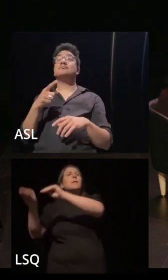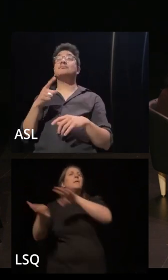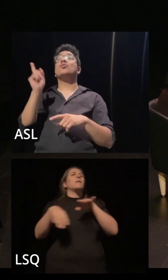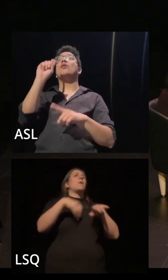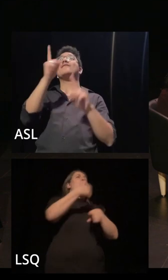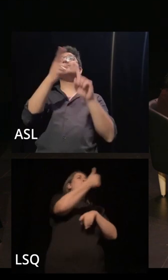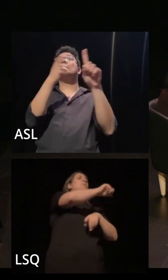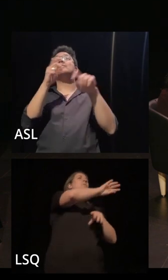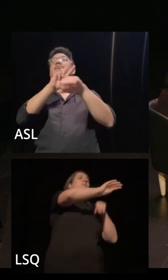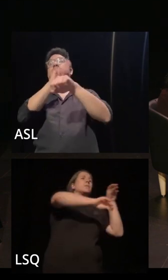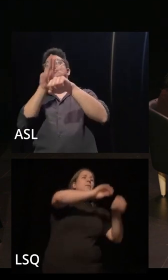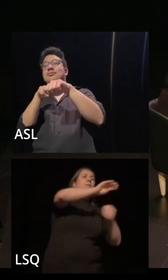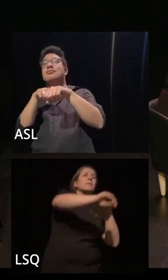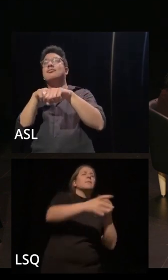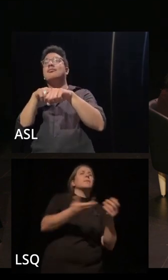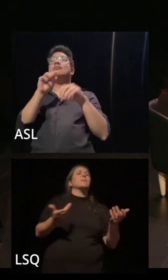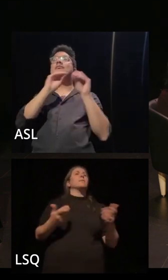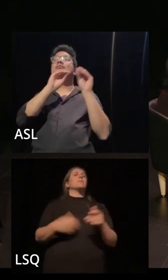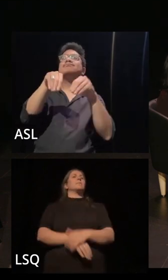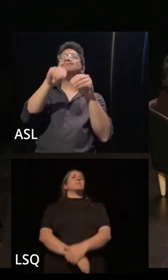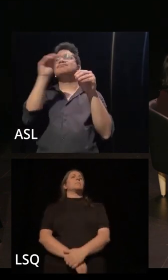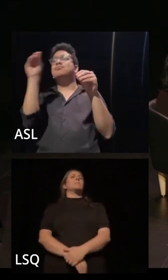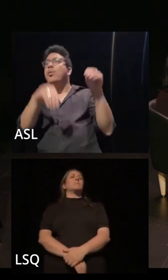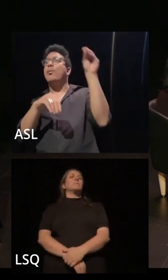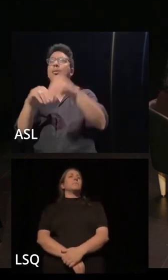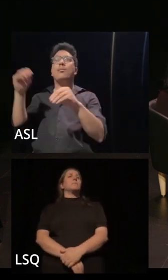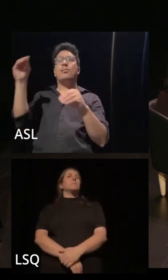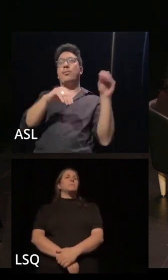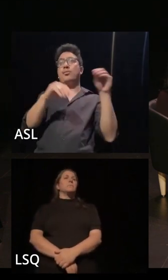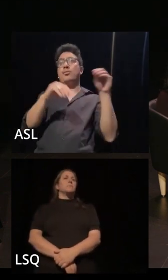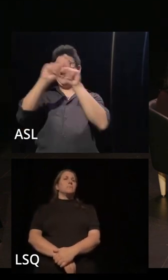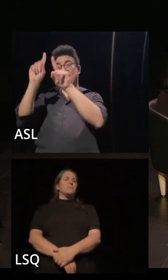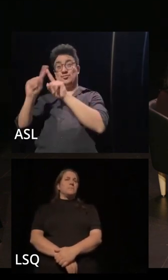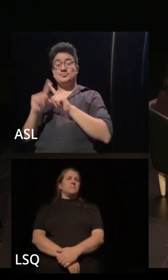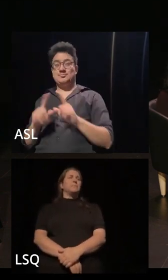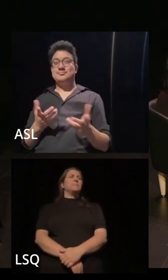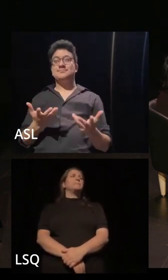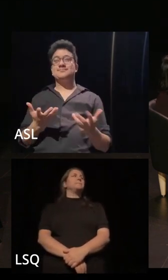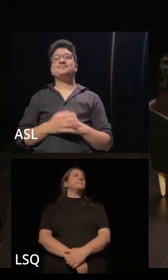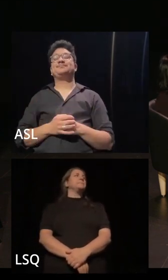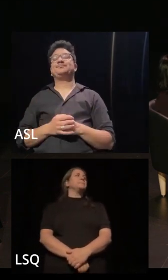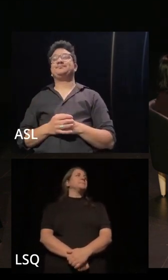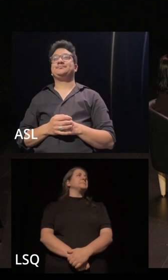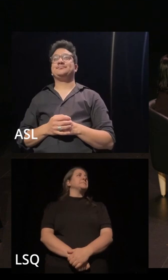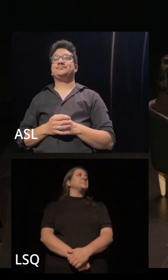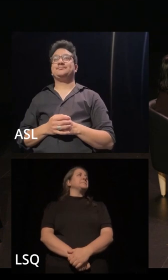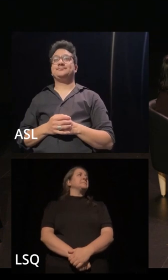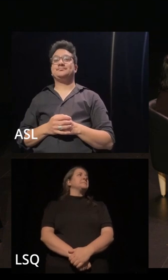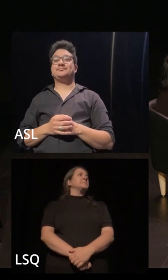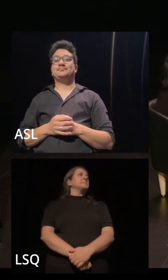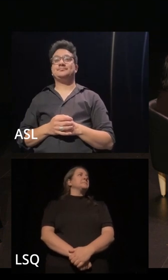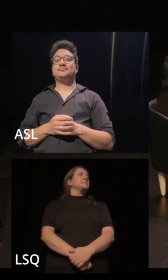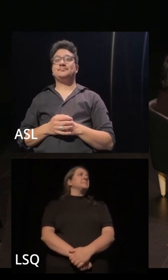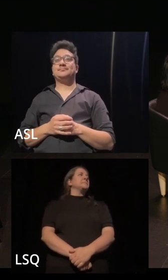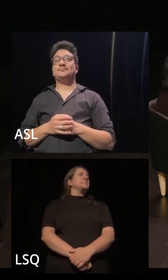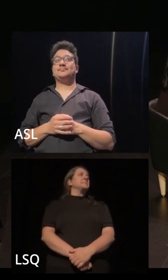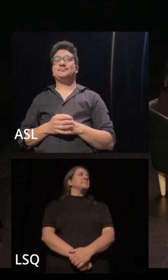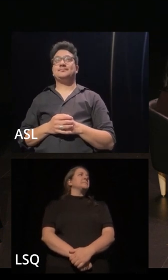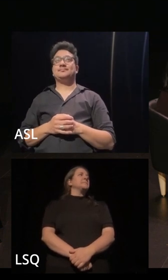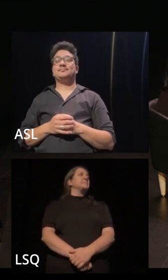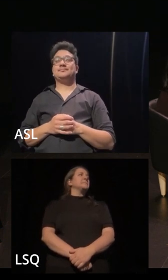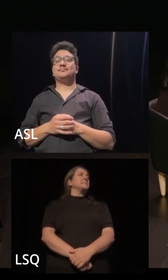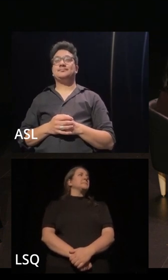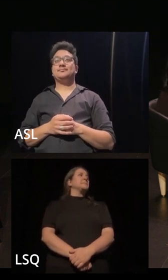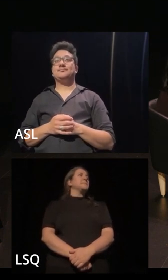personnes pues, se amoldent et fonctionnent en ce mode transfrontérisme, comme pourrait être